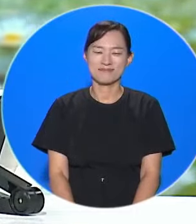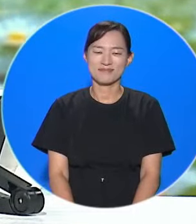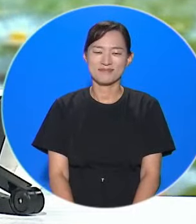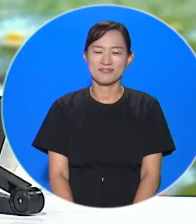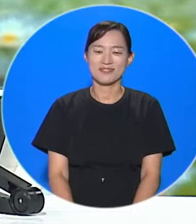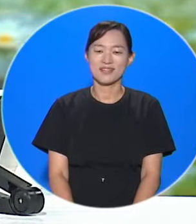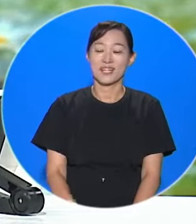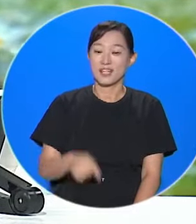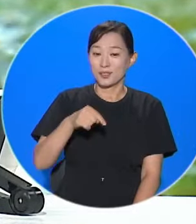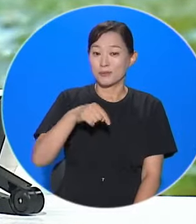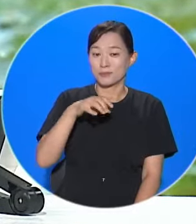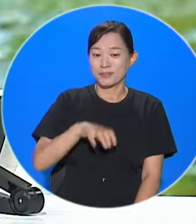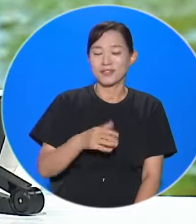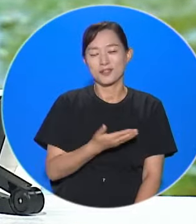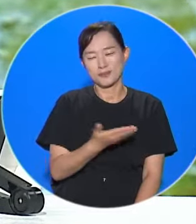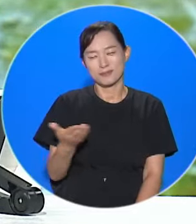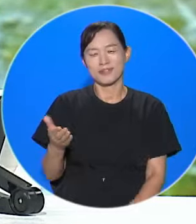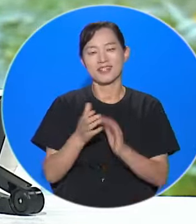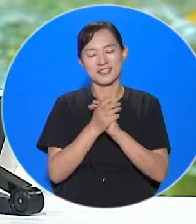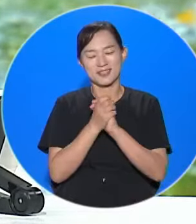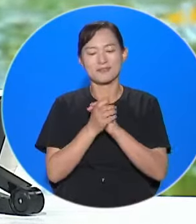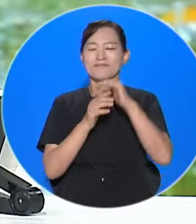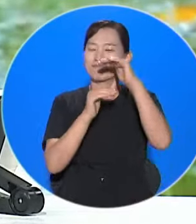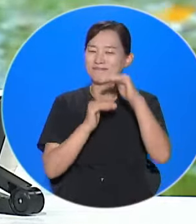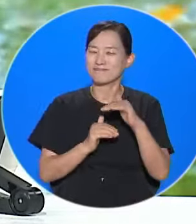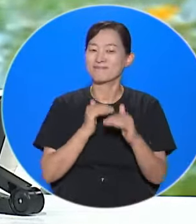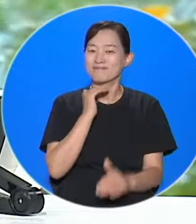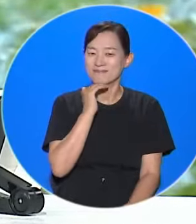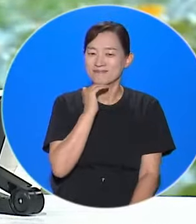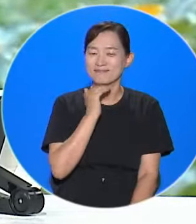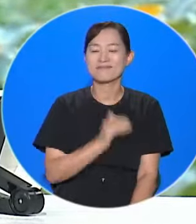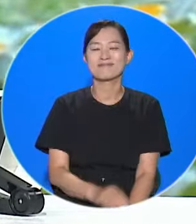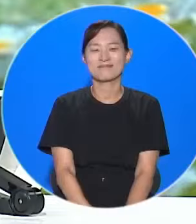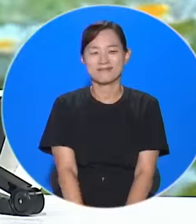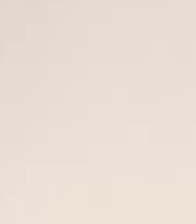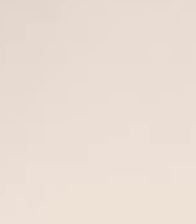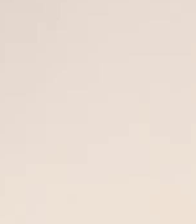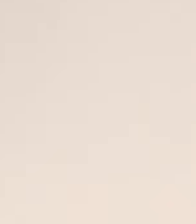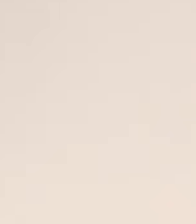1522-5221입니다. 달리다굼에서는 여러분들의 기도 사연을 기다립니다.